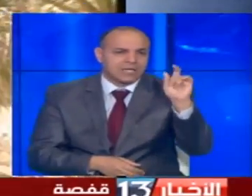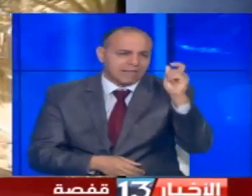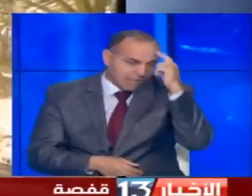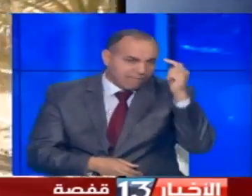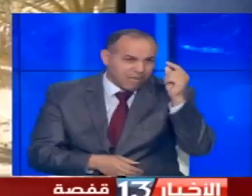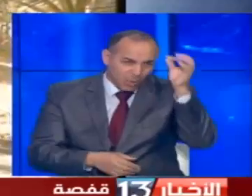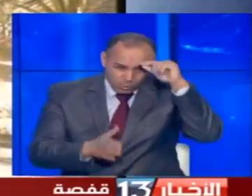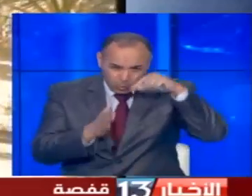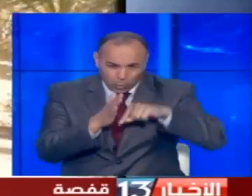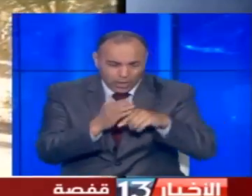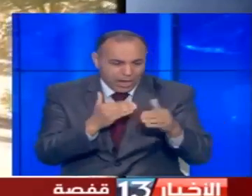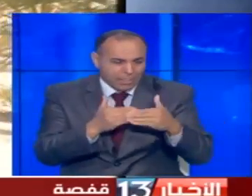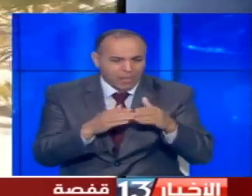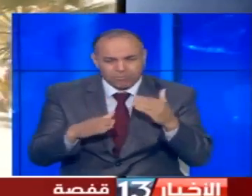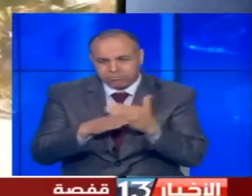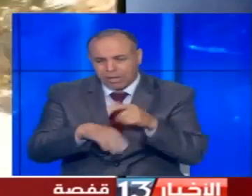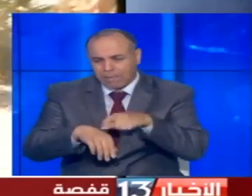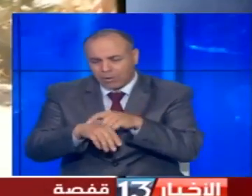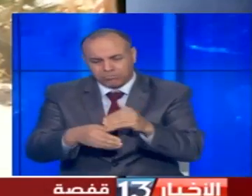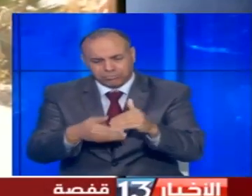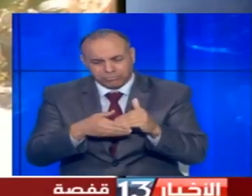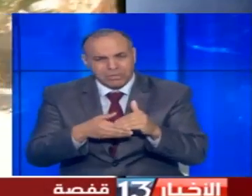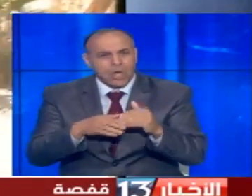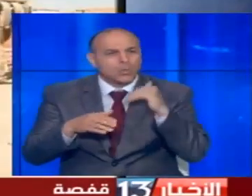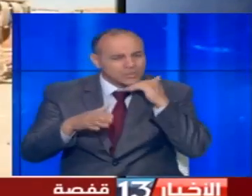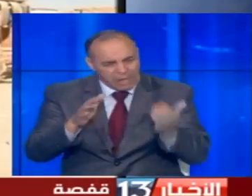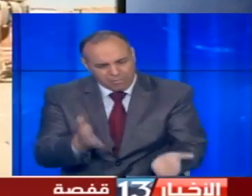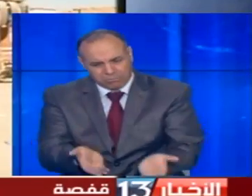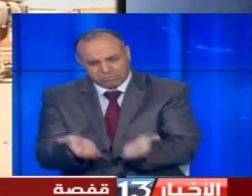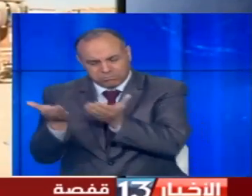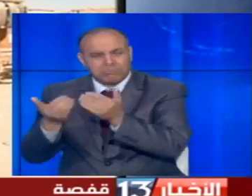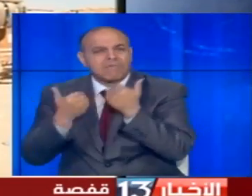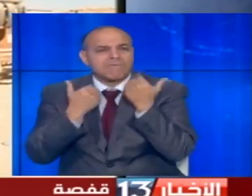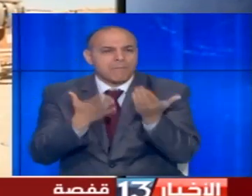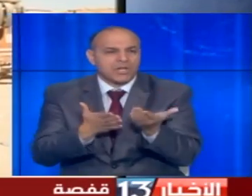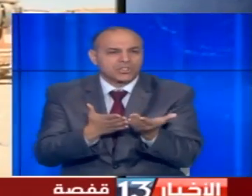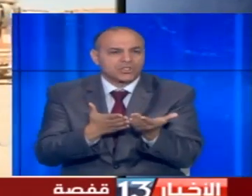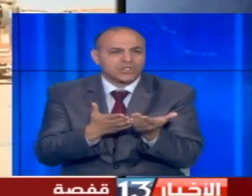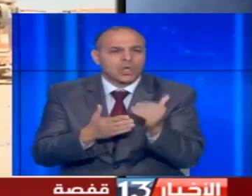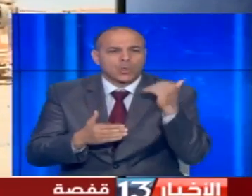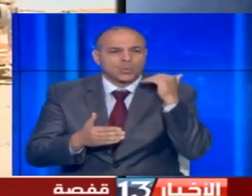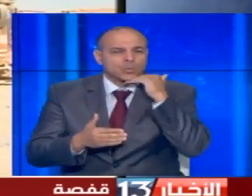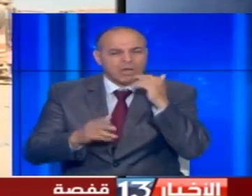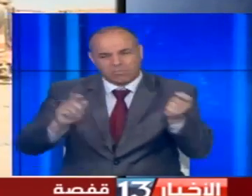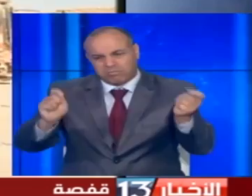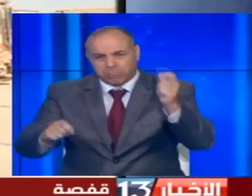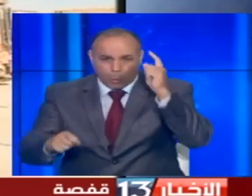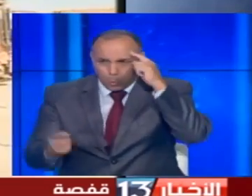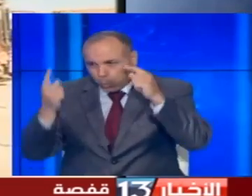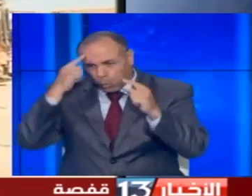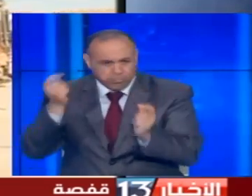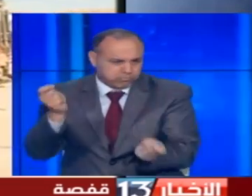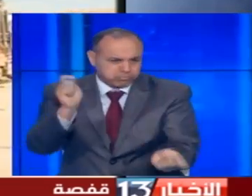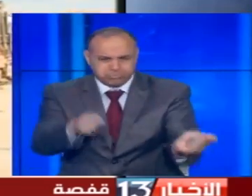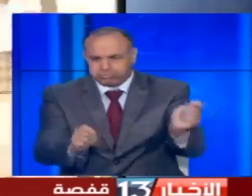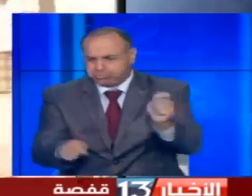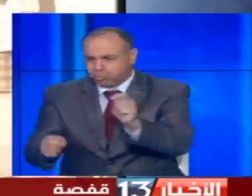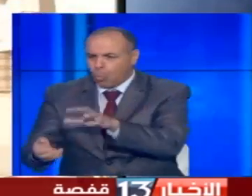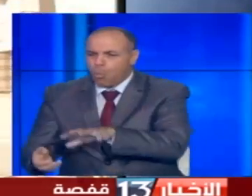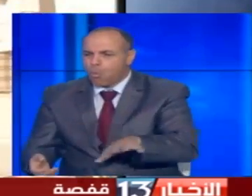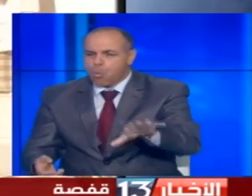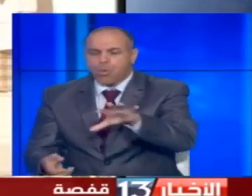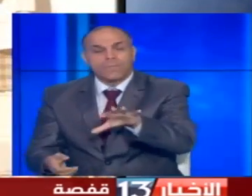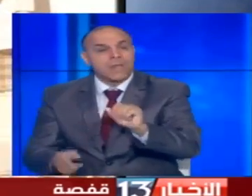معهه ابسط تدخلات البلديه لرفع الفضلات المنزليه وازاله المصبات العشوائيه التي انتشرت في كل